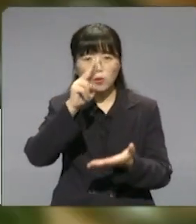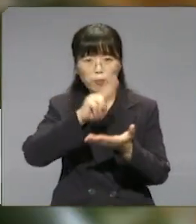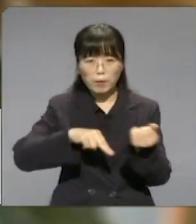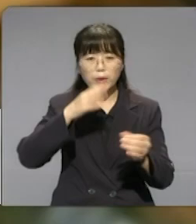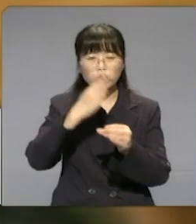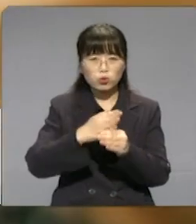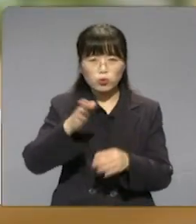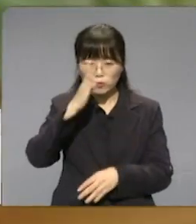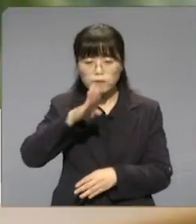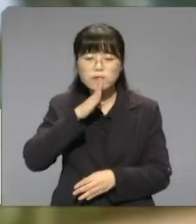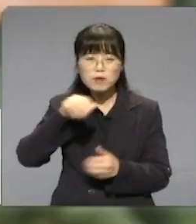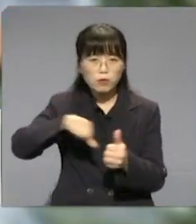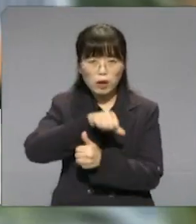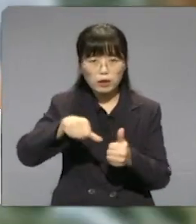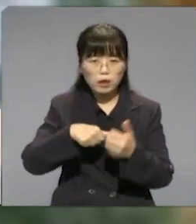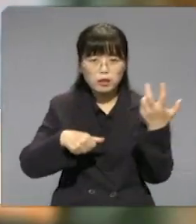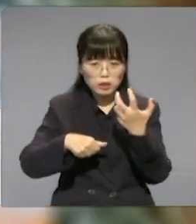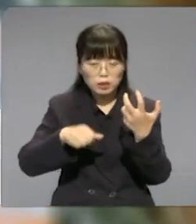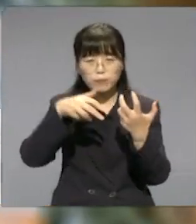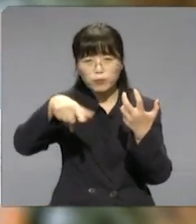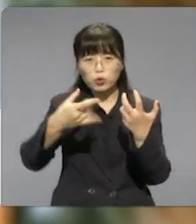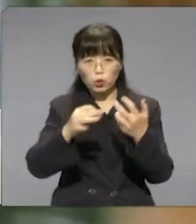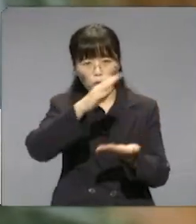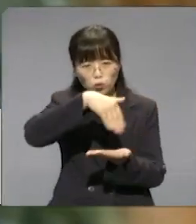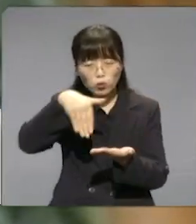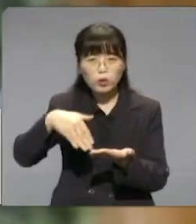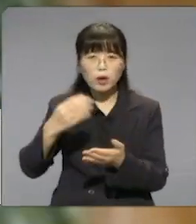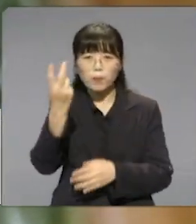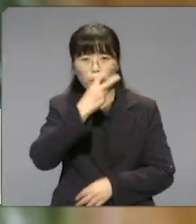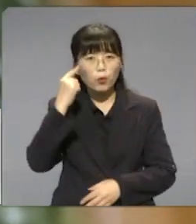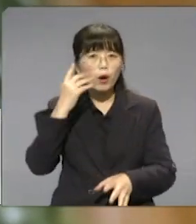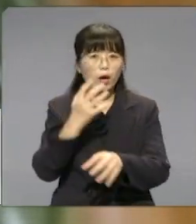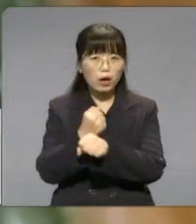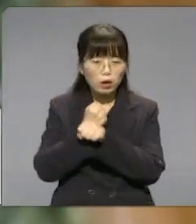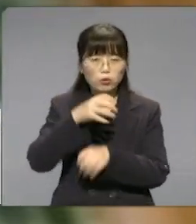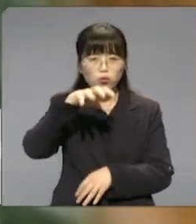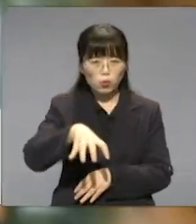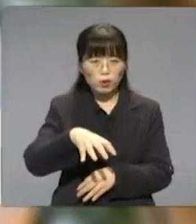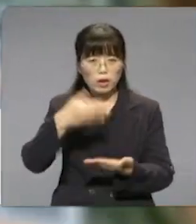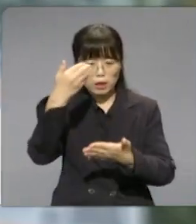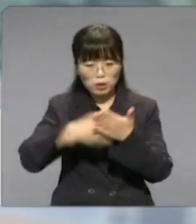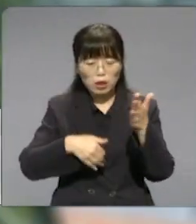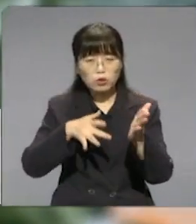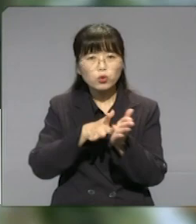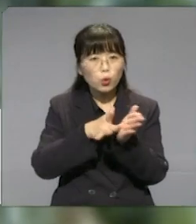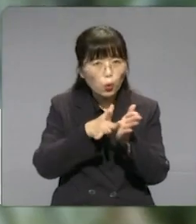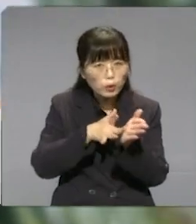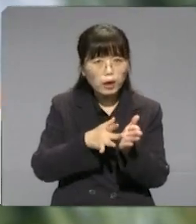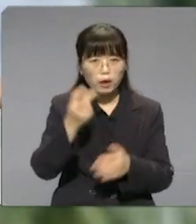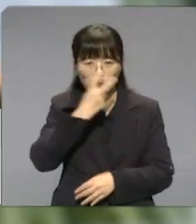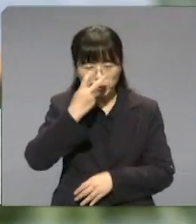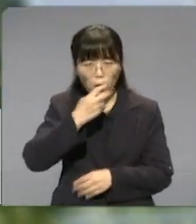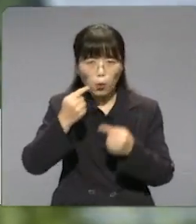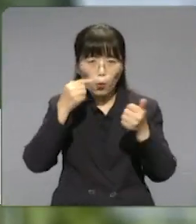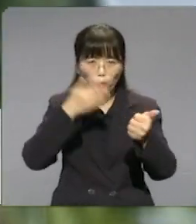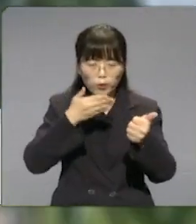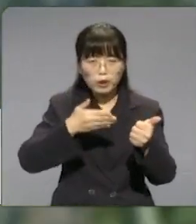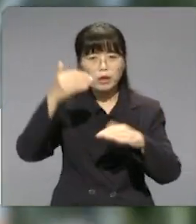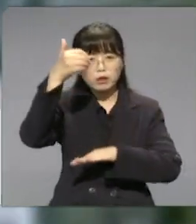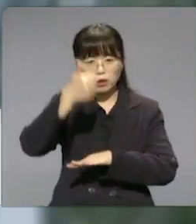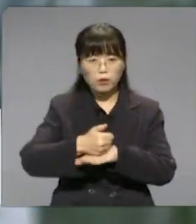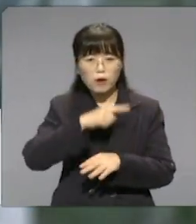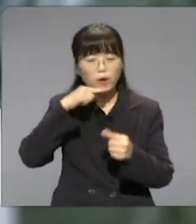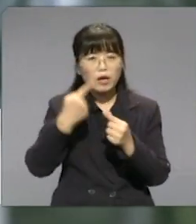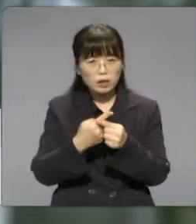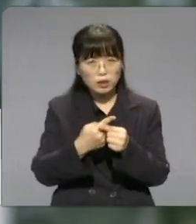중인 친환경 농산물 70종을 수거해 경기도 보건환경연구원에 잔류 농약 검사를 의뢰한 결과 무농약